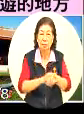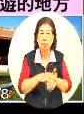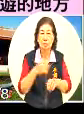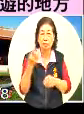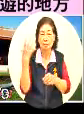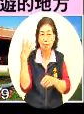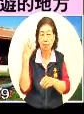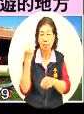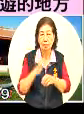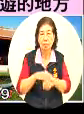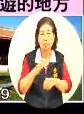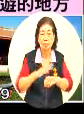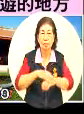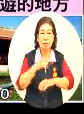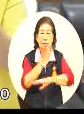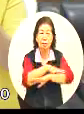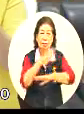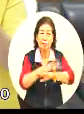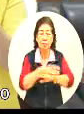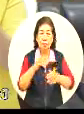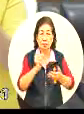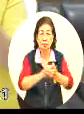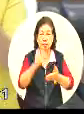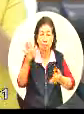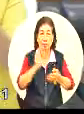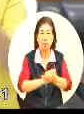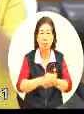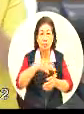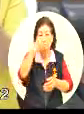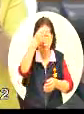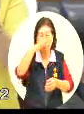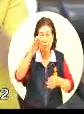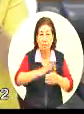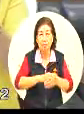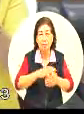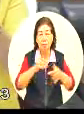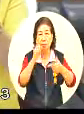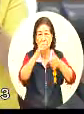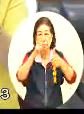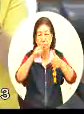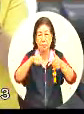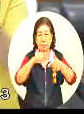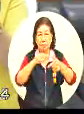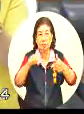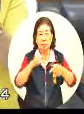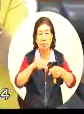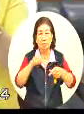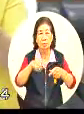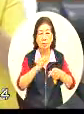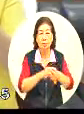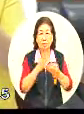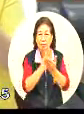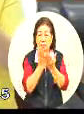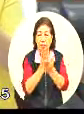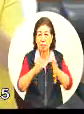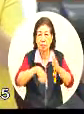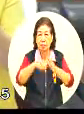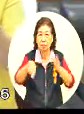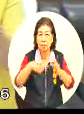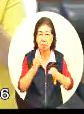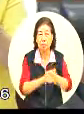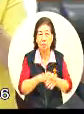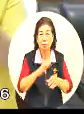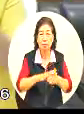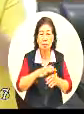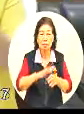说哦，那在凤仪书院啊要争取一些，要请一些就是剃